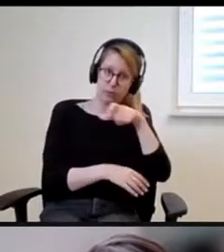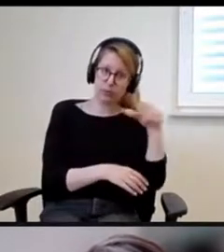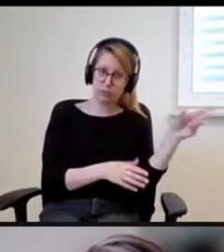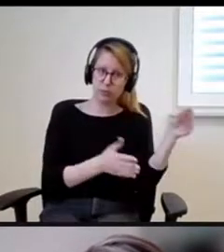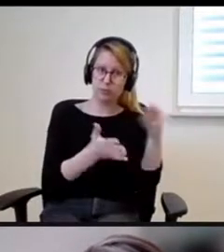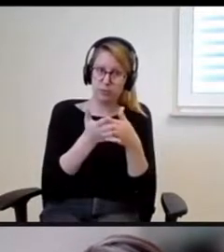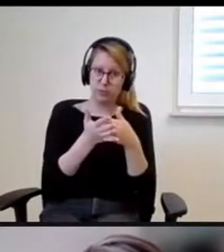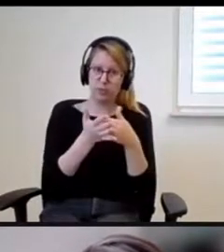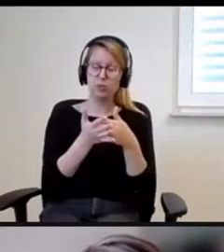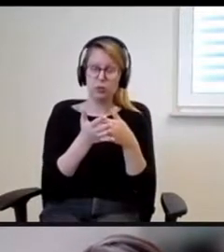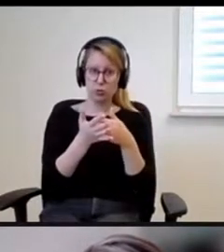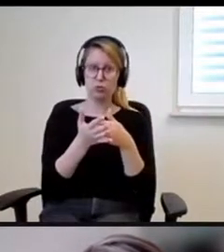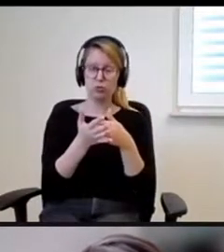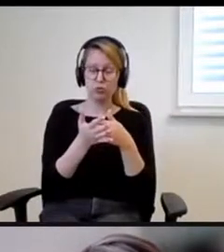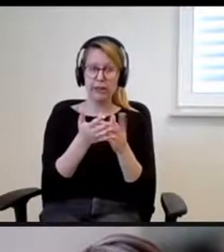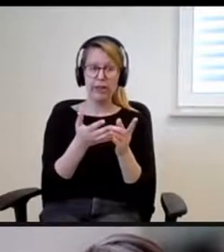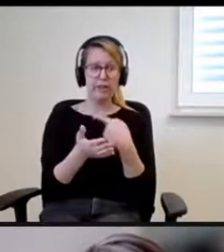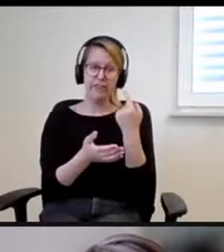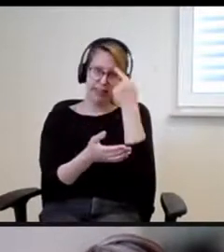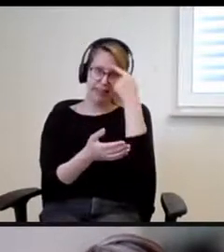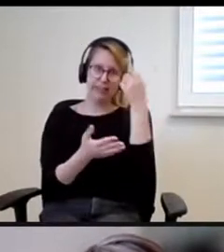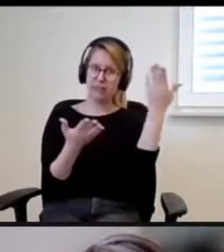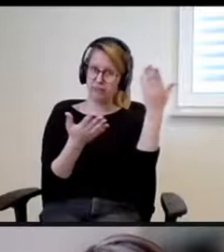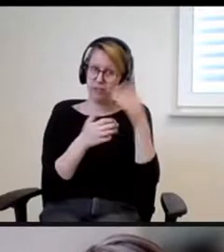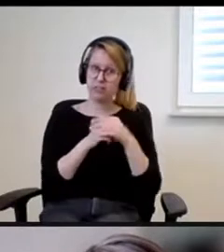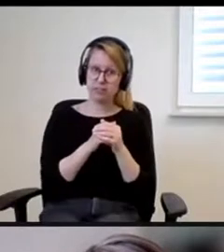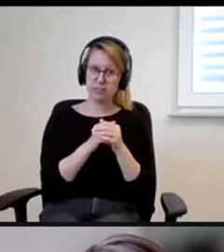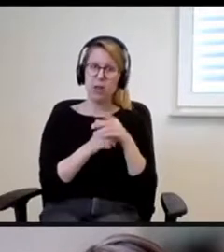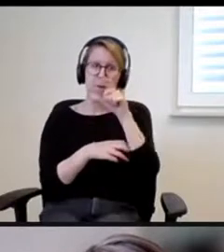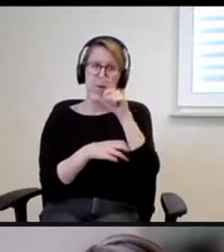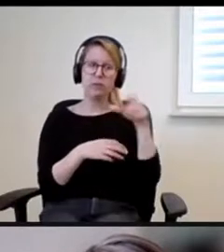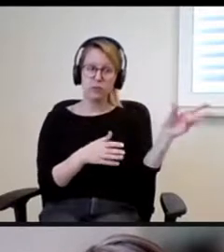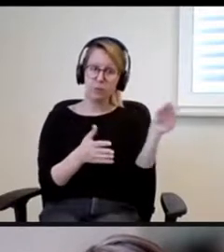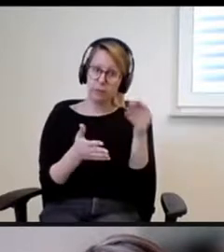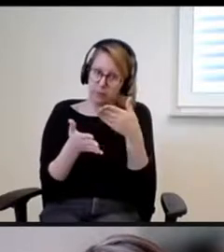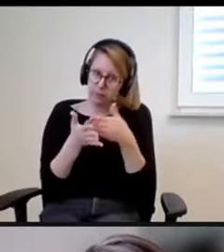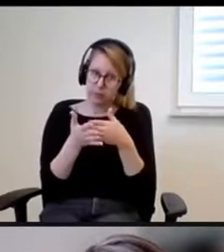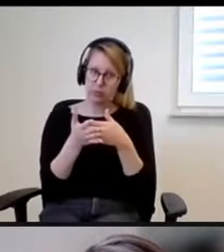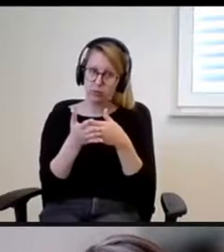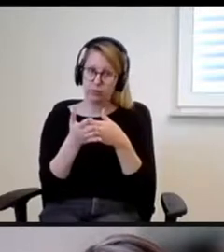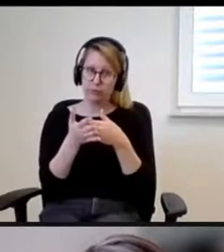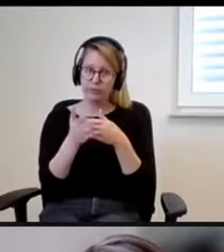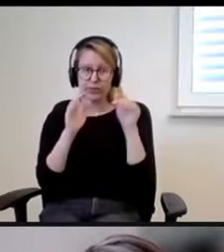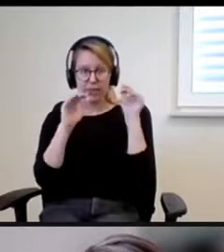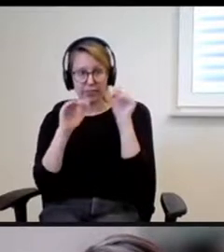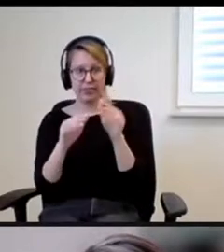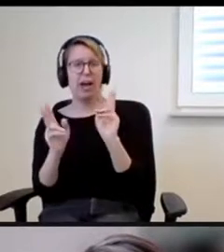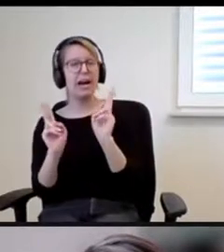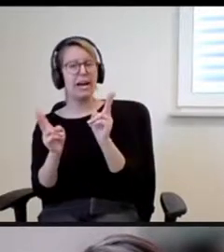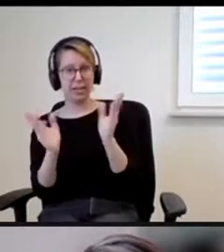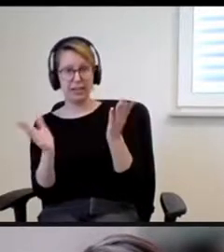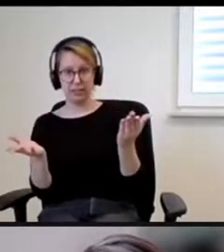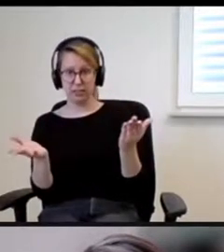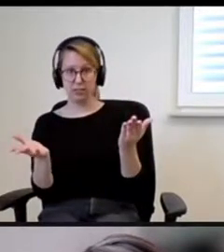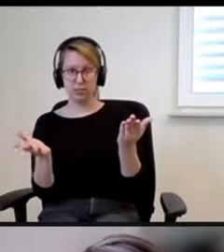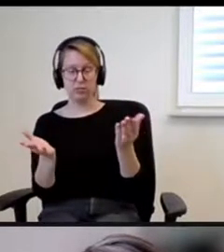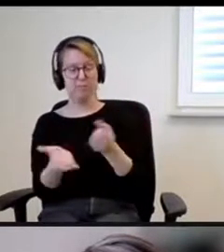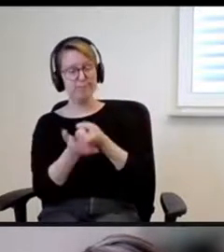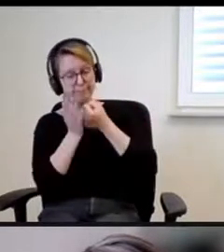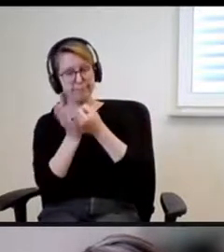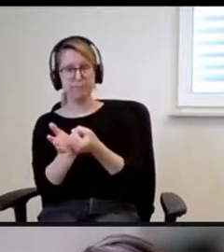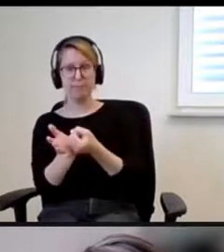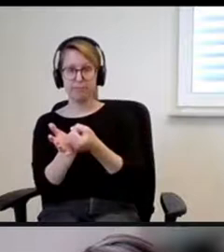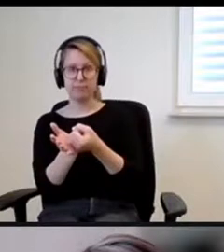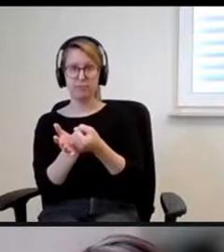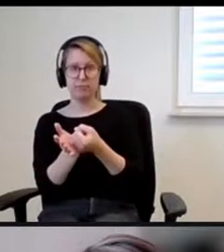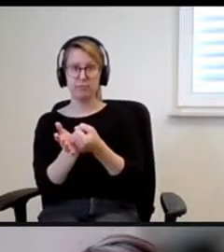donc, les personnes en situation d'handicap ont un droit à une aide aux revenus leur permettant de vivre